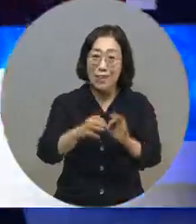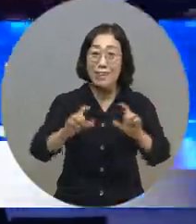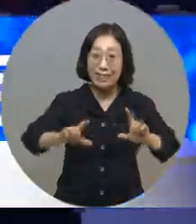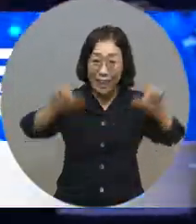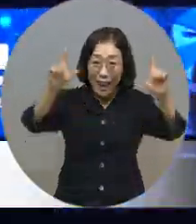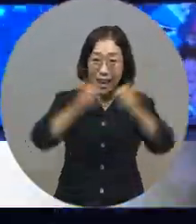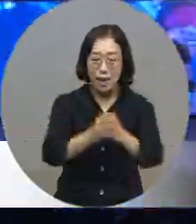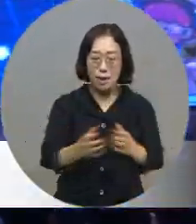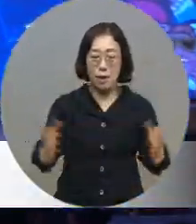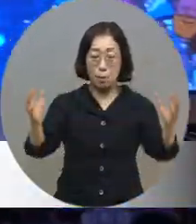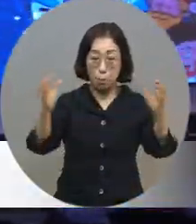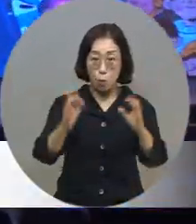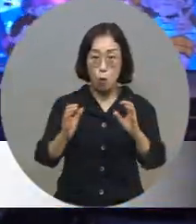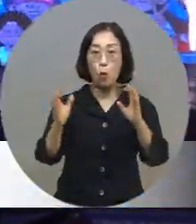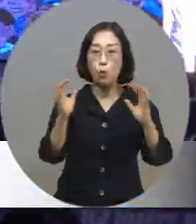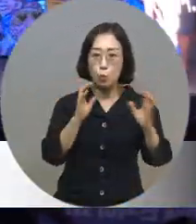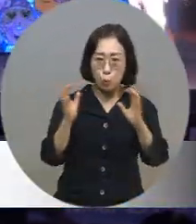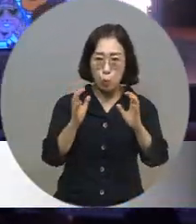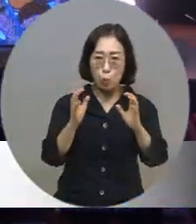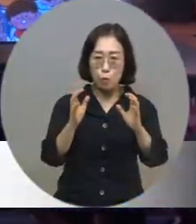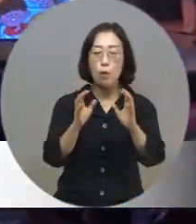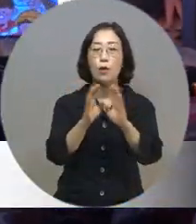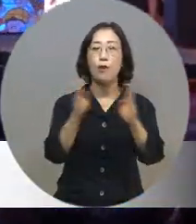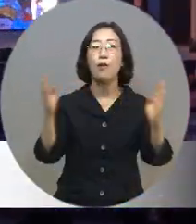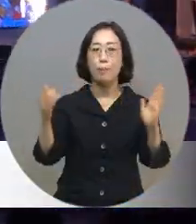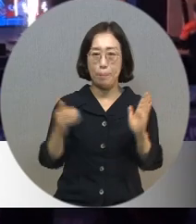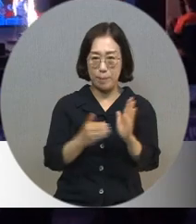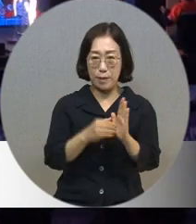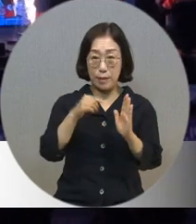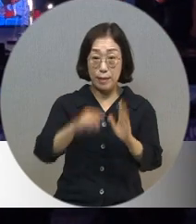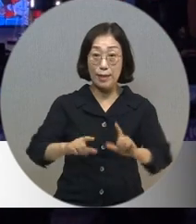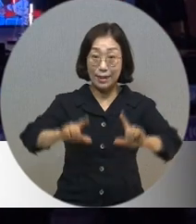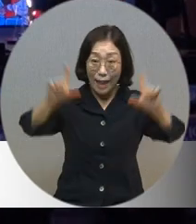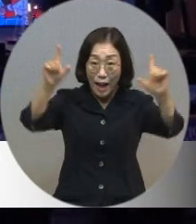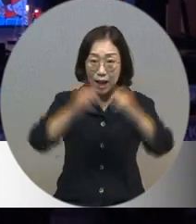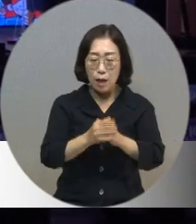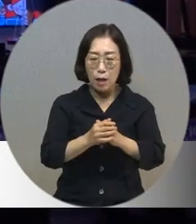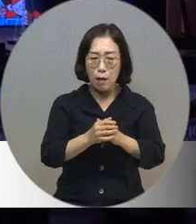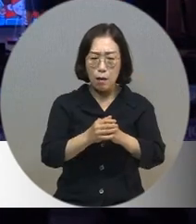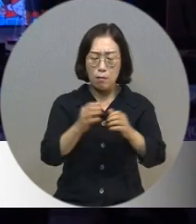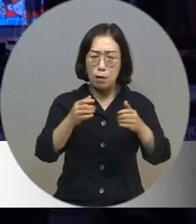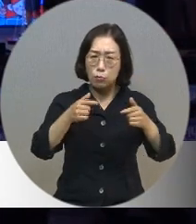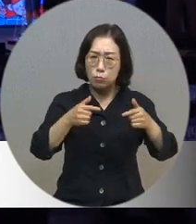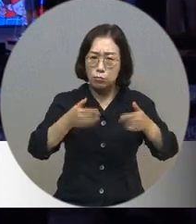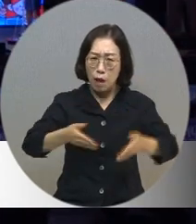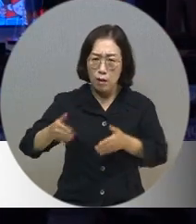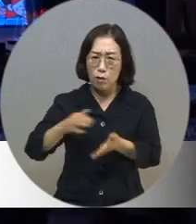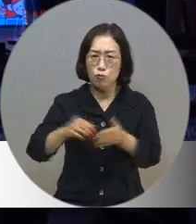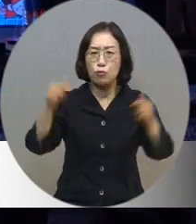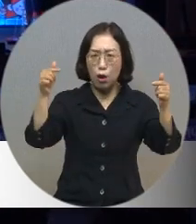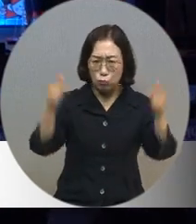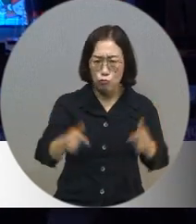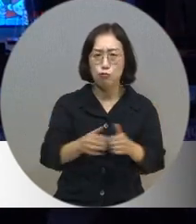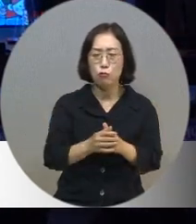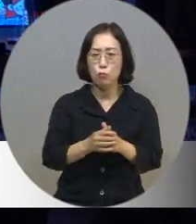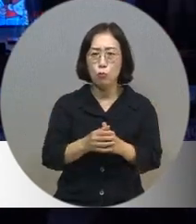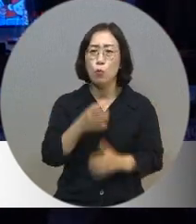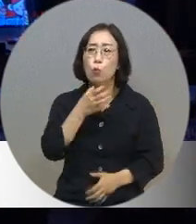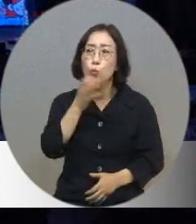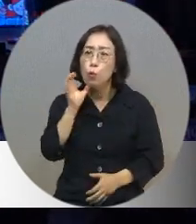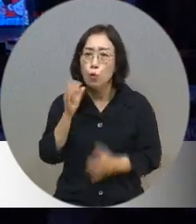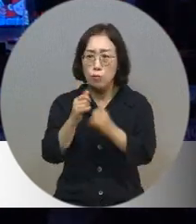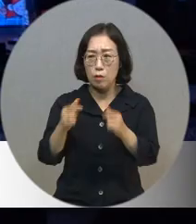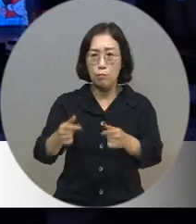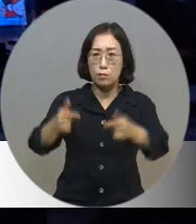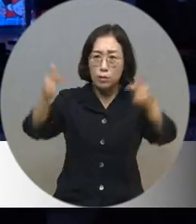토론회를 개최했다고 밝혔습니다 이번 토론에는 저 출생과 고령화로 인구 구조가 변화하고 있는